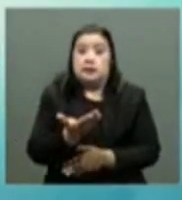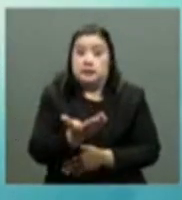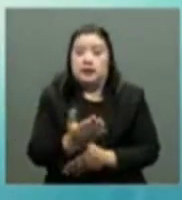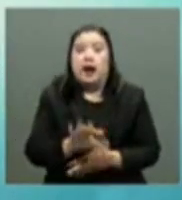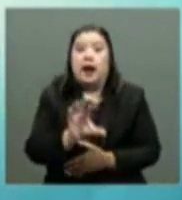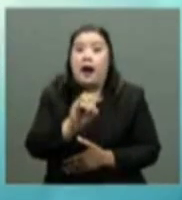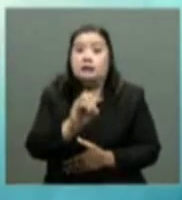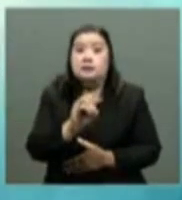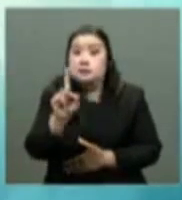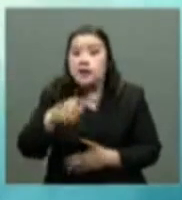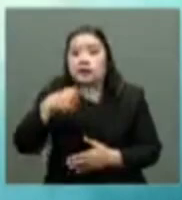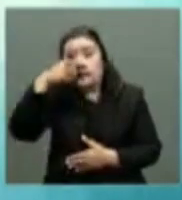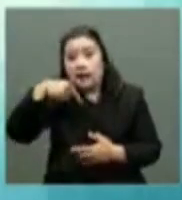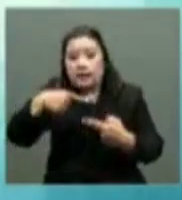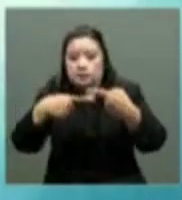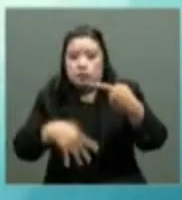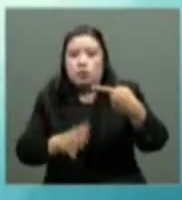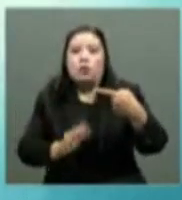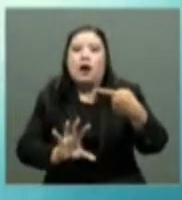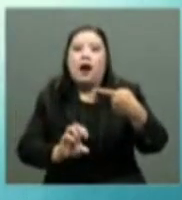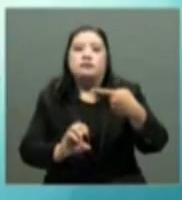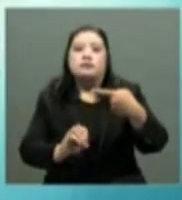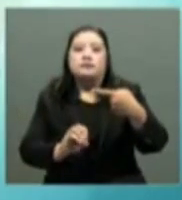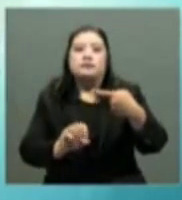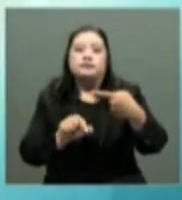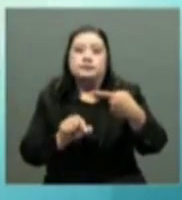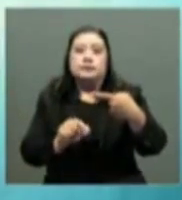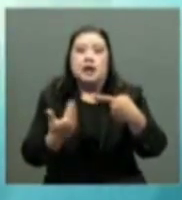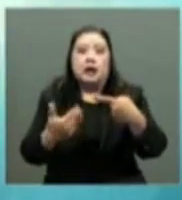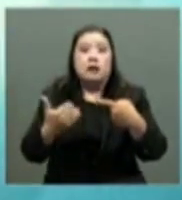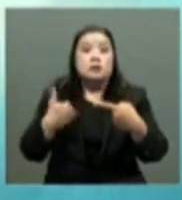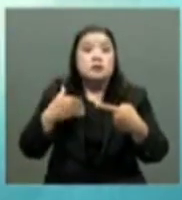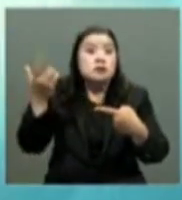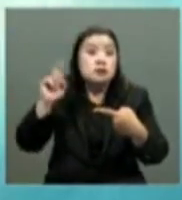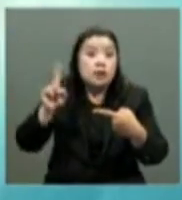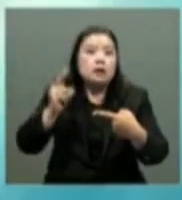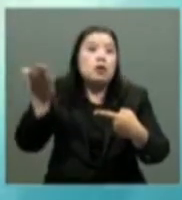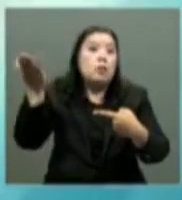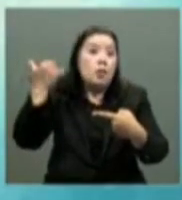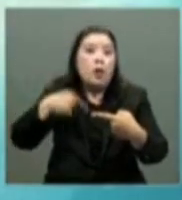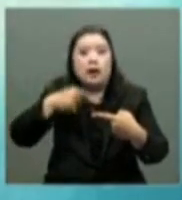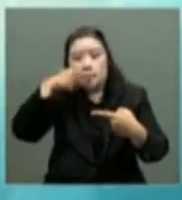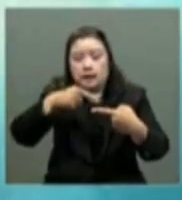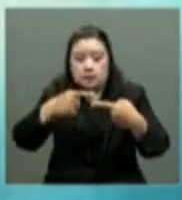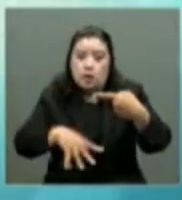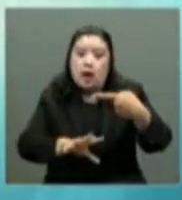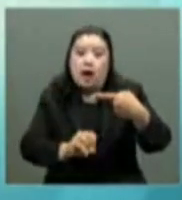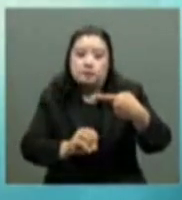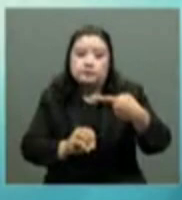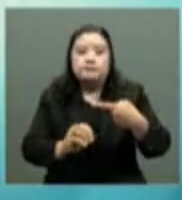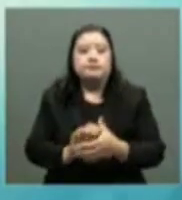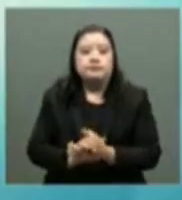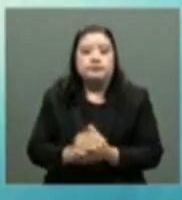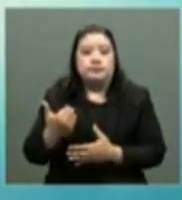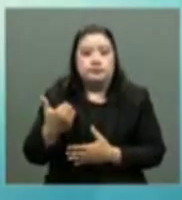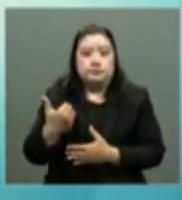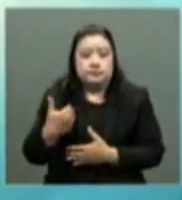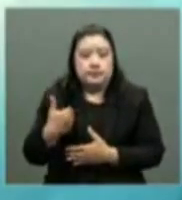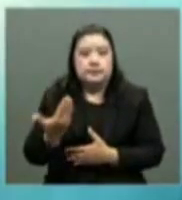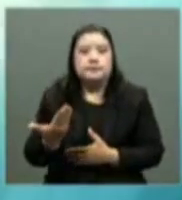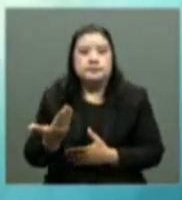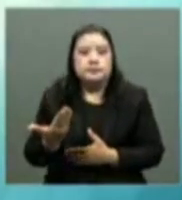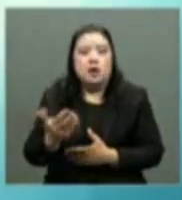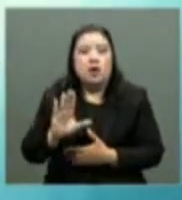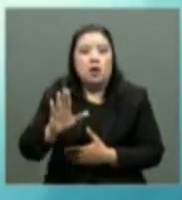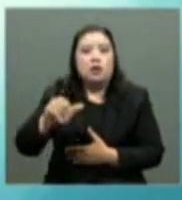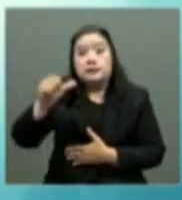ของประเทศไทยนะครับซึ่งเป็นอันดับที่เรารายงานเมื่อวานนี้นะครับมีล้อมกรอบตรงด้านขวาอีกนิดนึงนะครับ